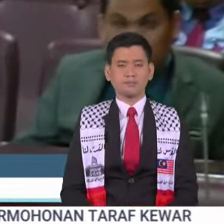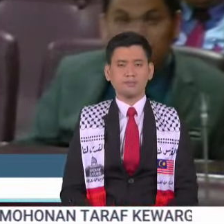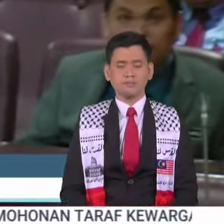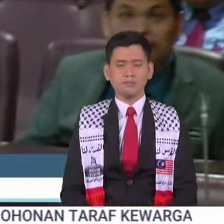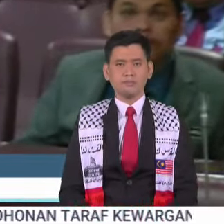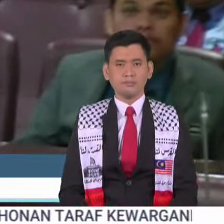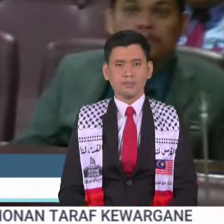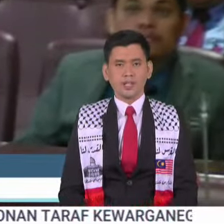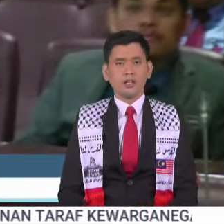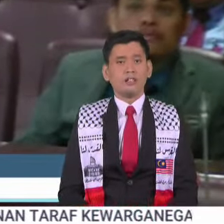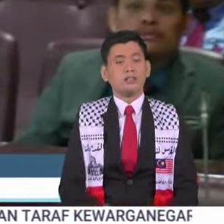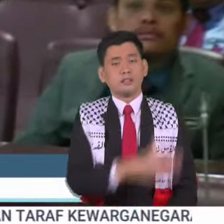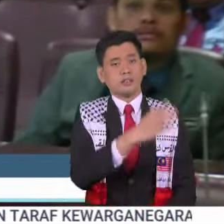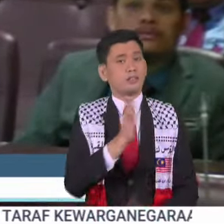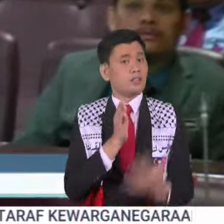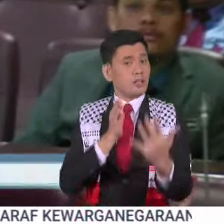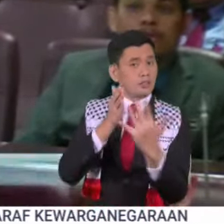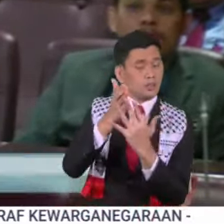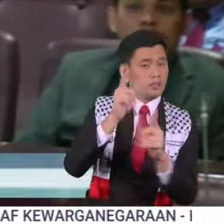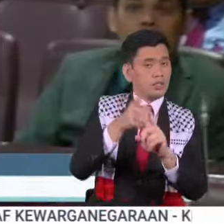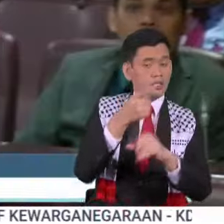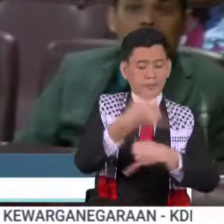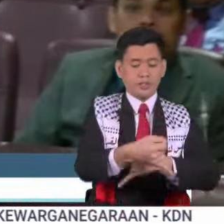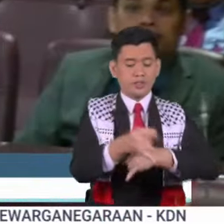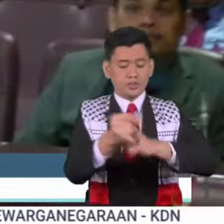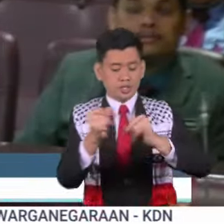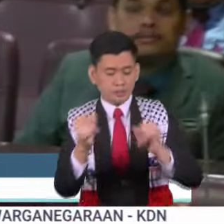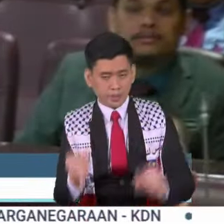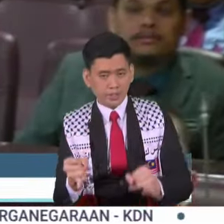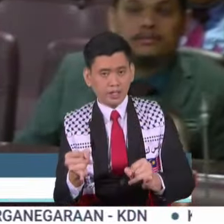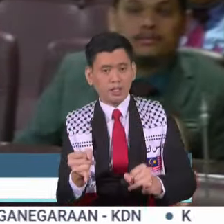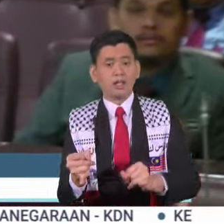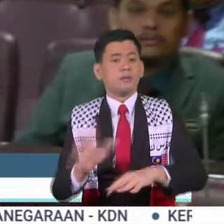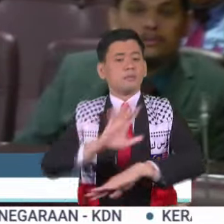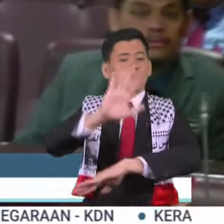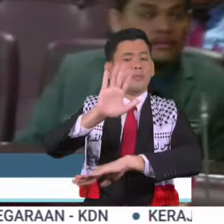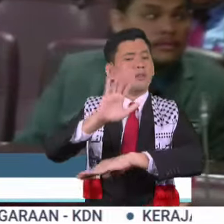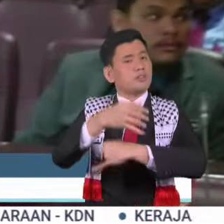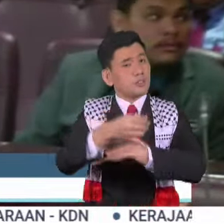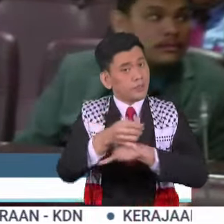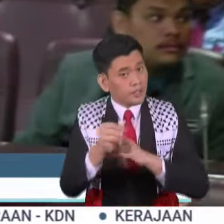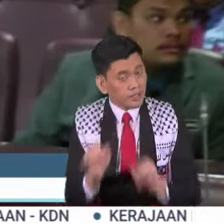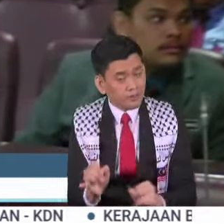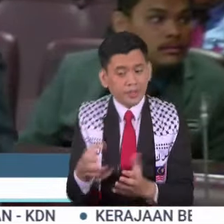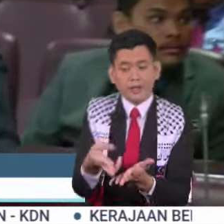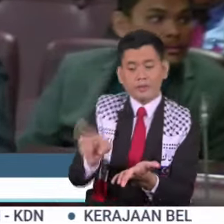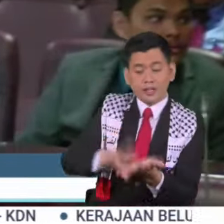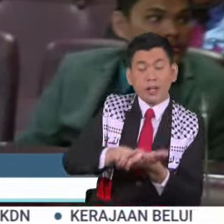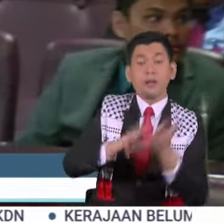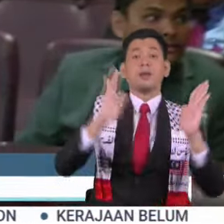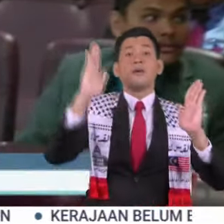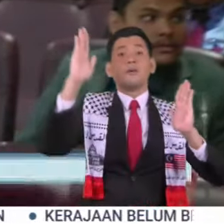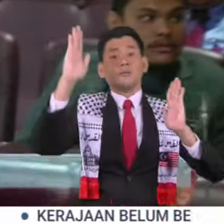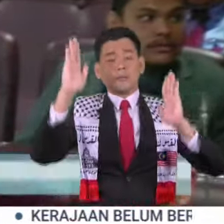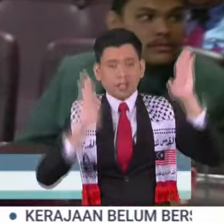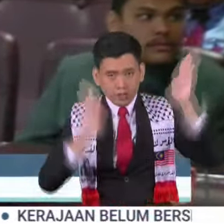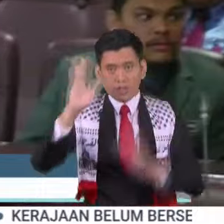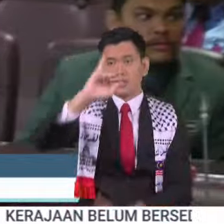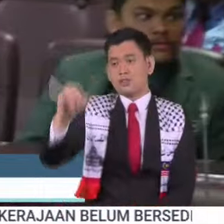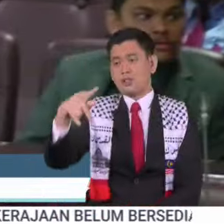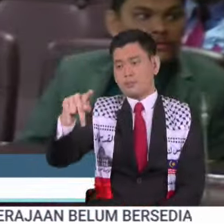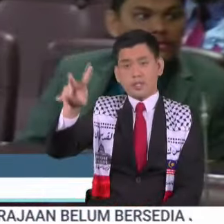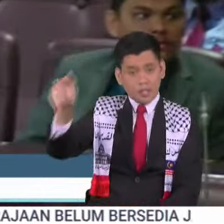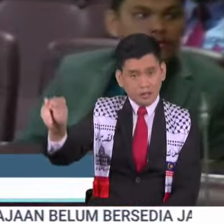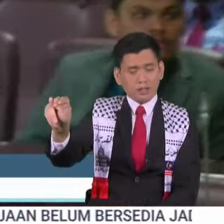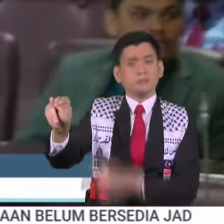pdrm melalui jabatan pendaftaran pertubuhan pendaftaran negara jpn